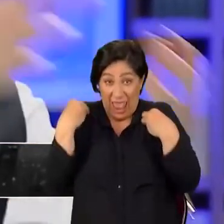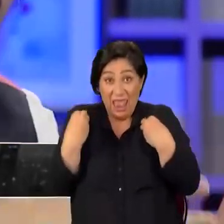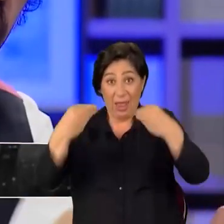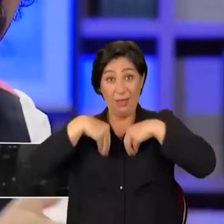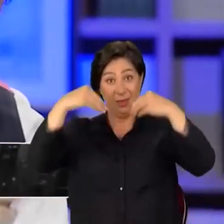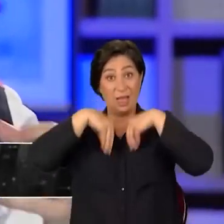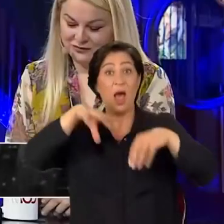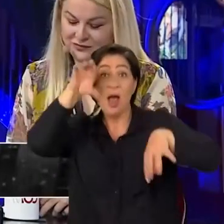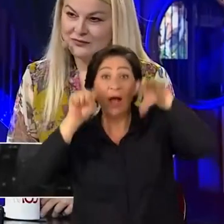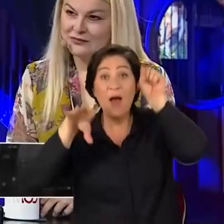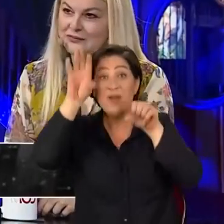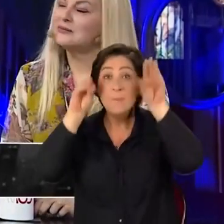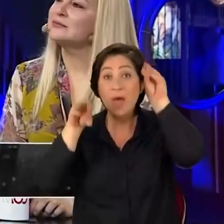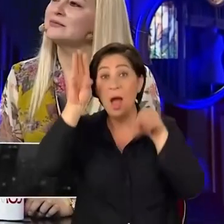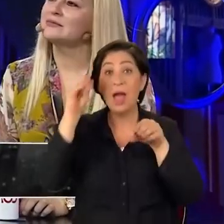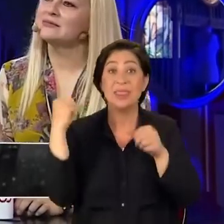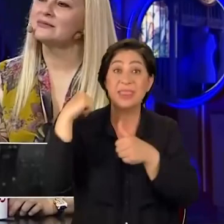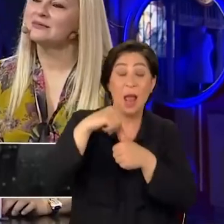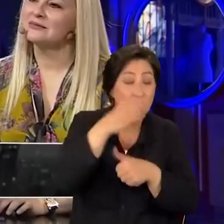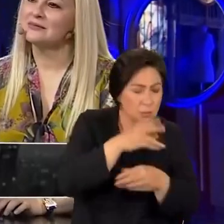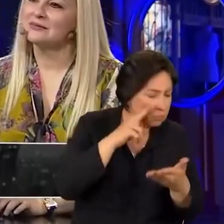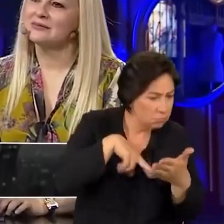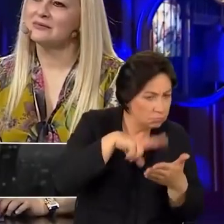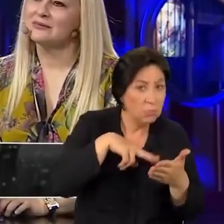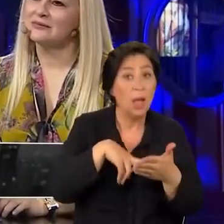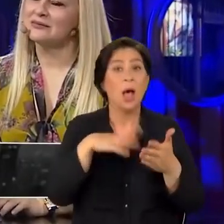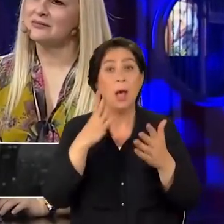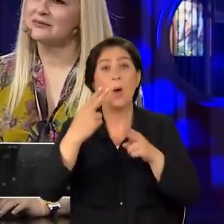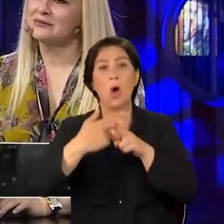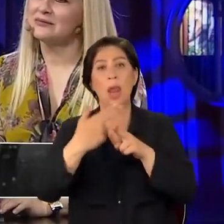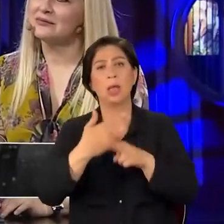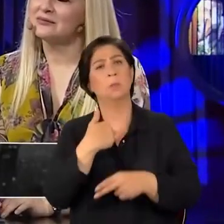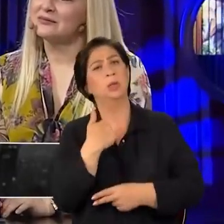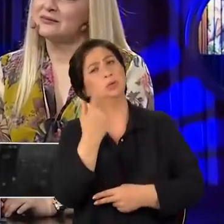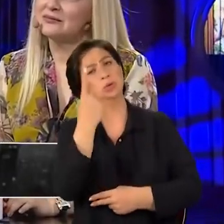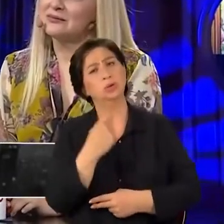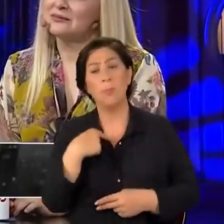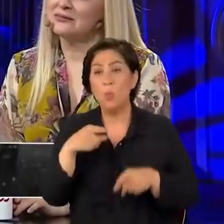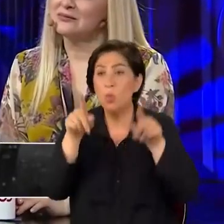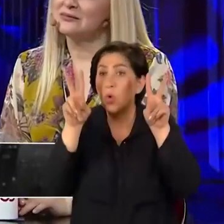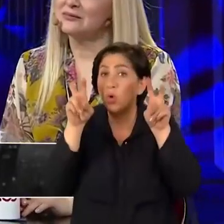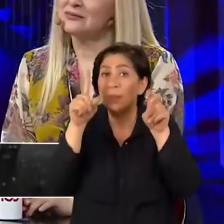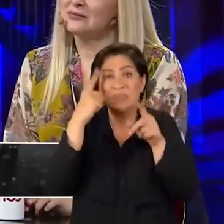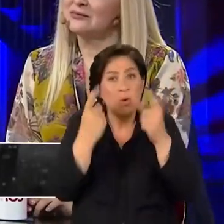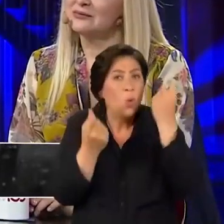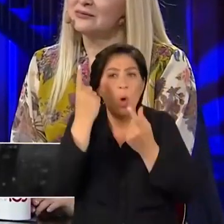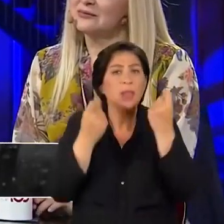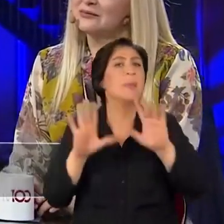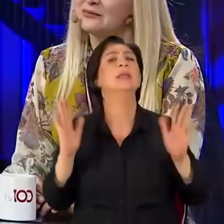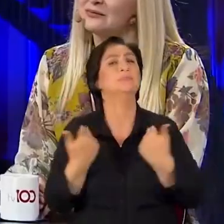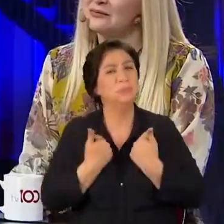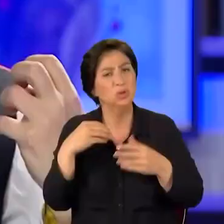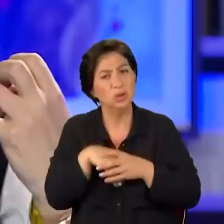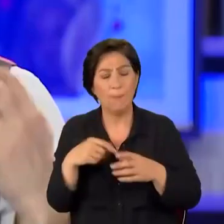kavramlara tekrar kavramlara gidip bakıyorsunuz. Ama örnekse bana sorarsanız ben bu konuda bir şey üretmediğim için